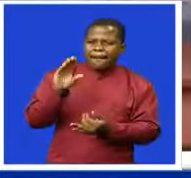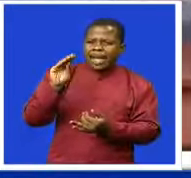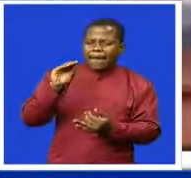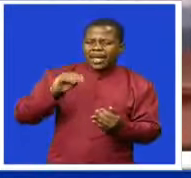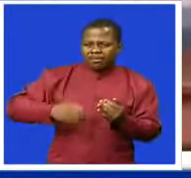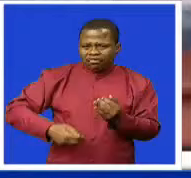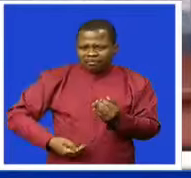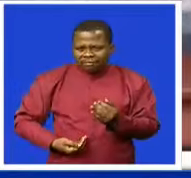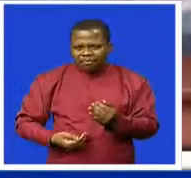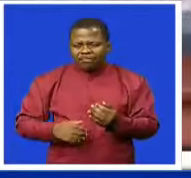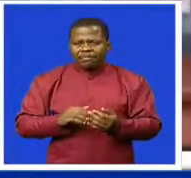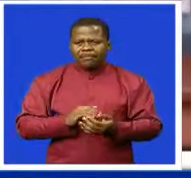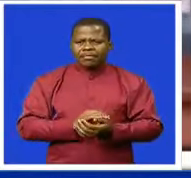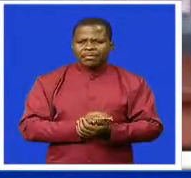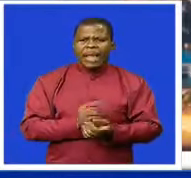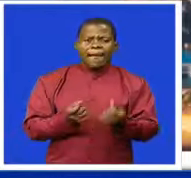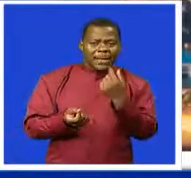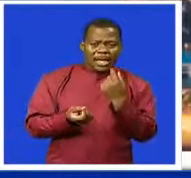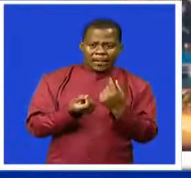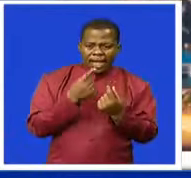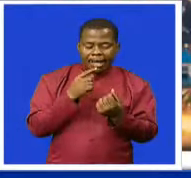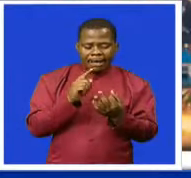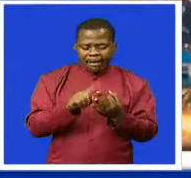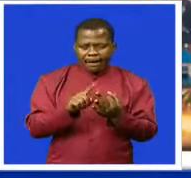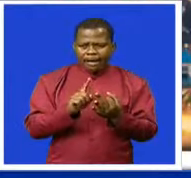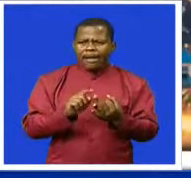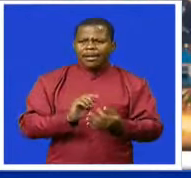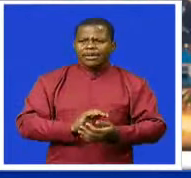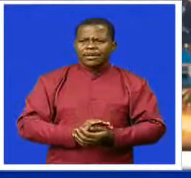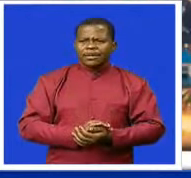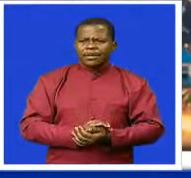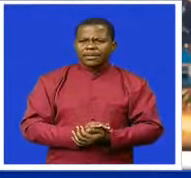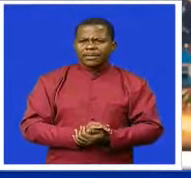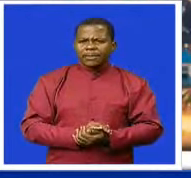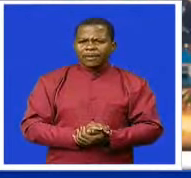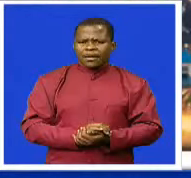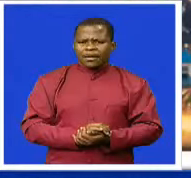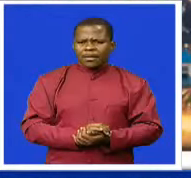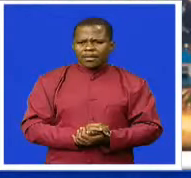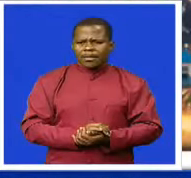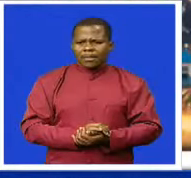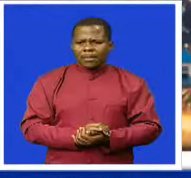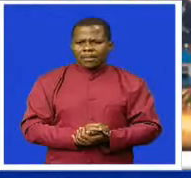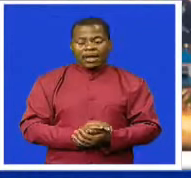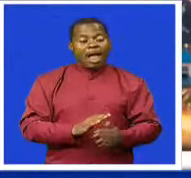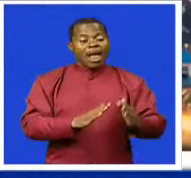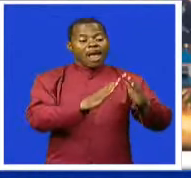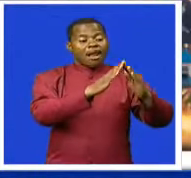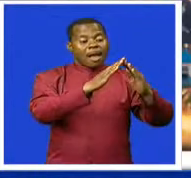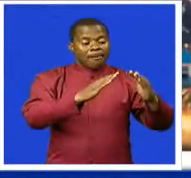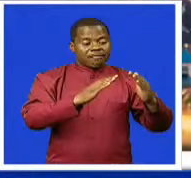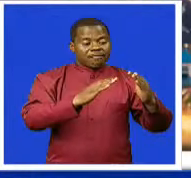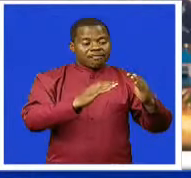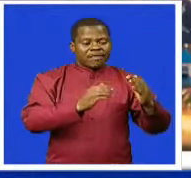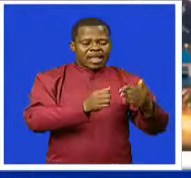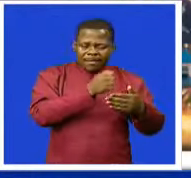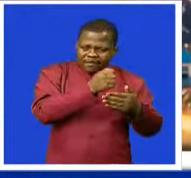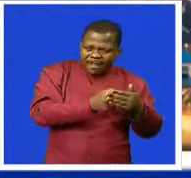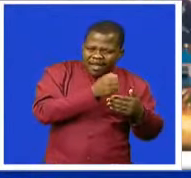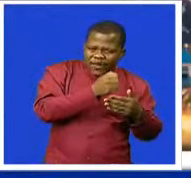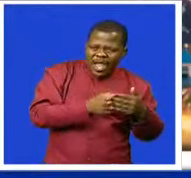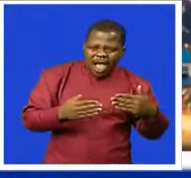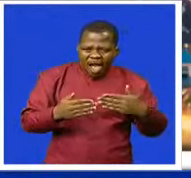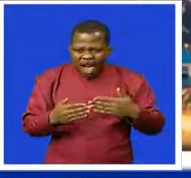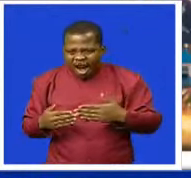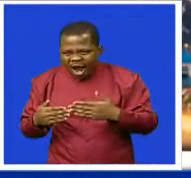Phimsweli kulufafa. Noma lidlala lendlunkulu lasekujabuleni lelingephansi kwenkundla